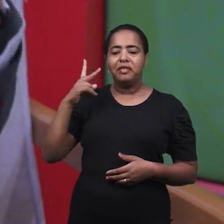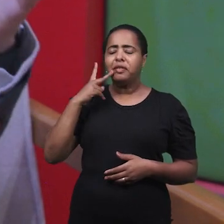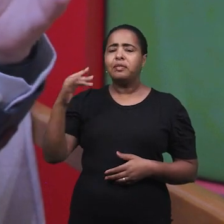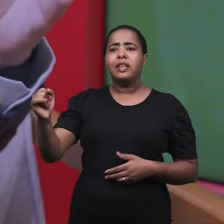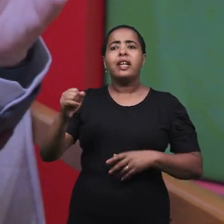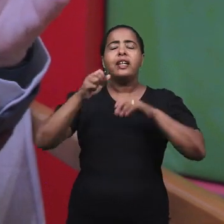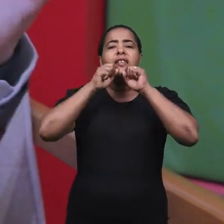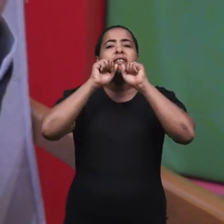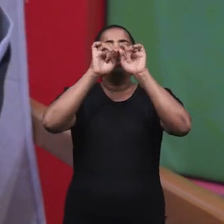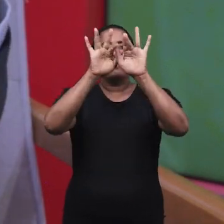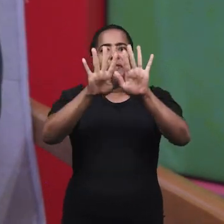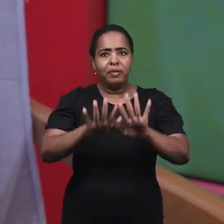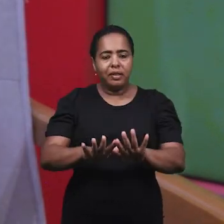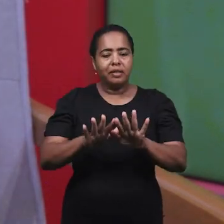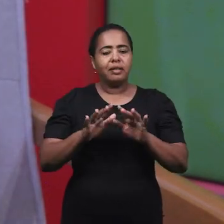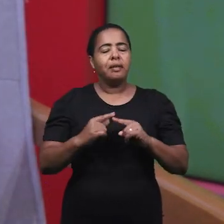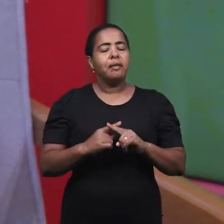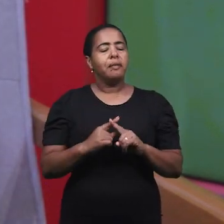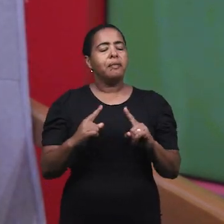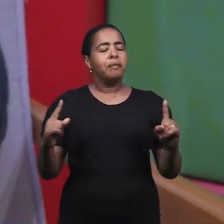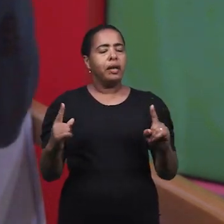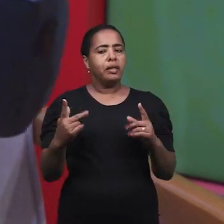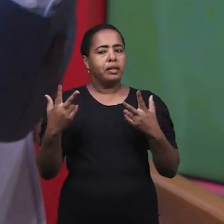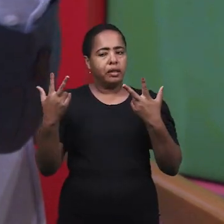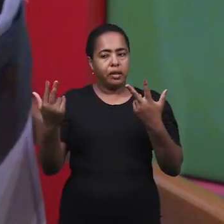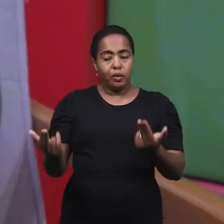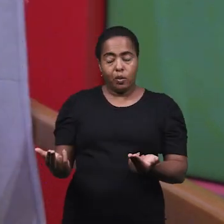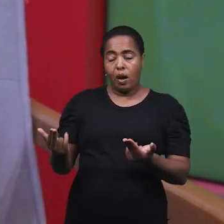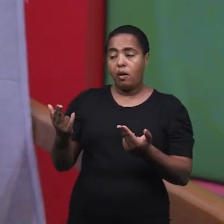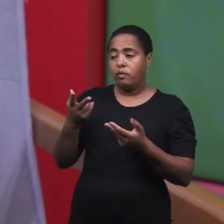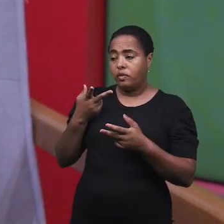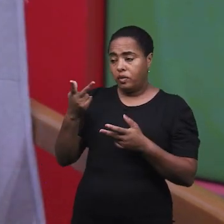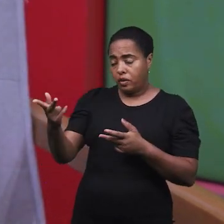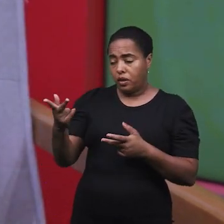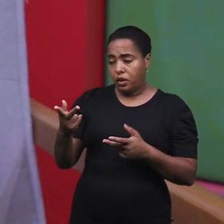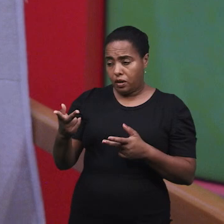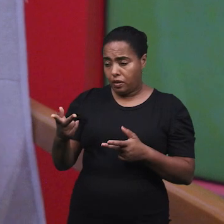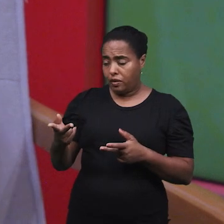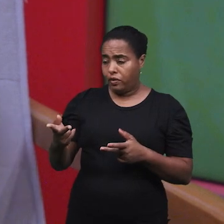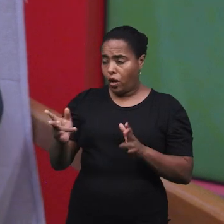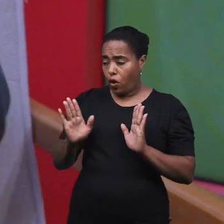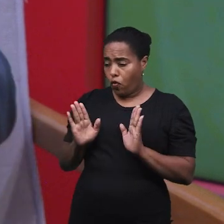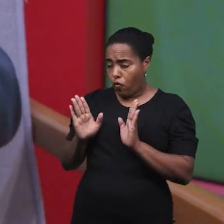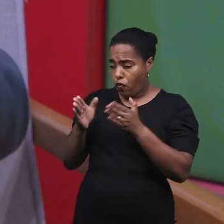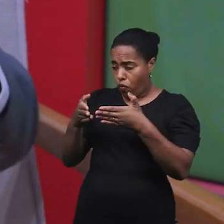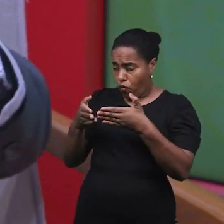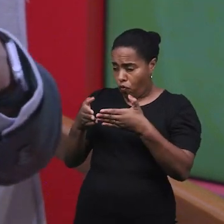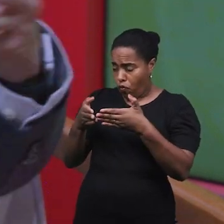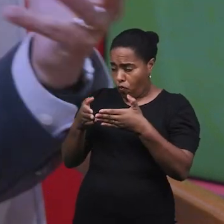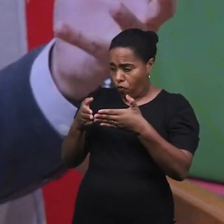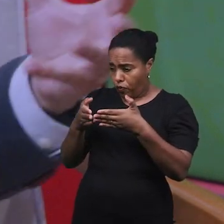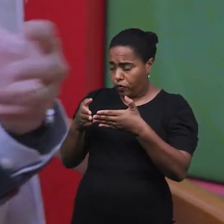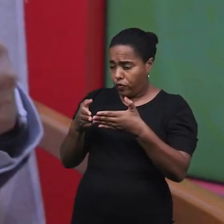il apporte beaucoup de bénédictions. Maintenant, tel comme vous avez dit, l'axe,